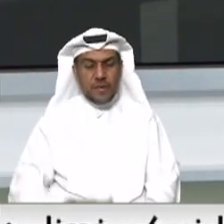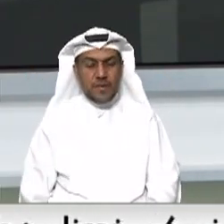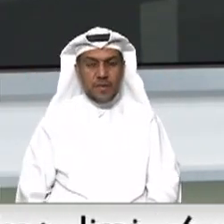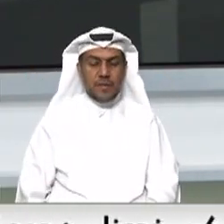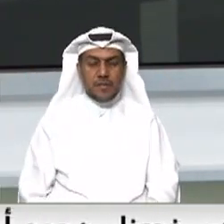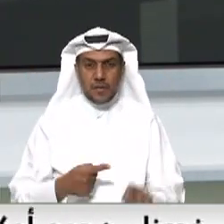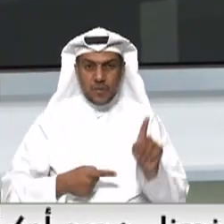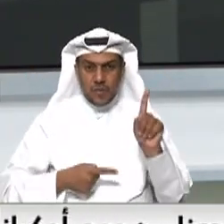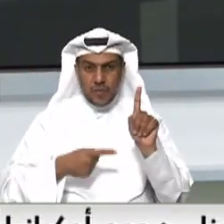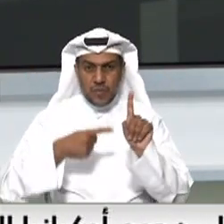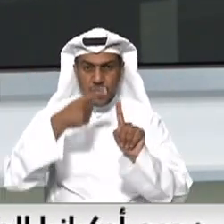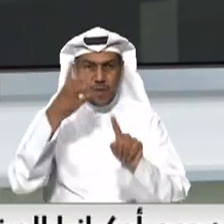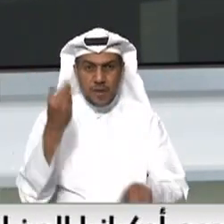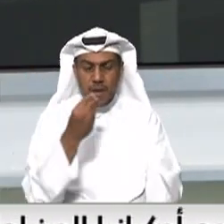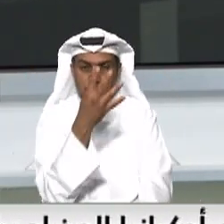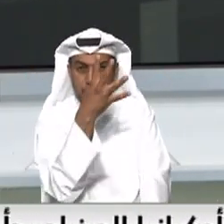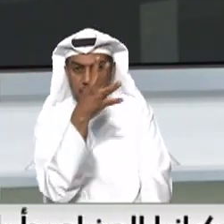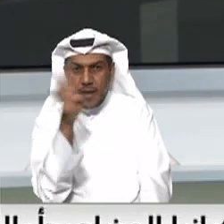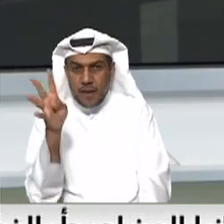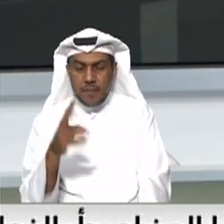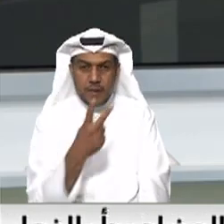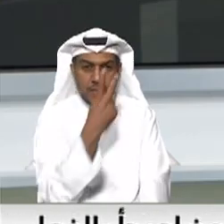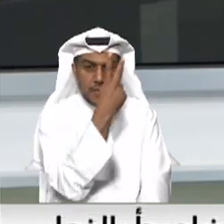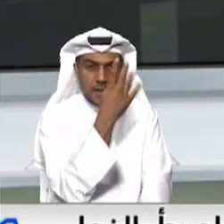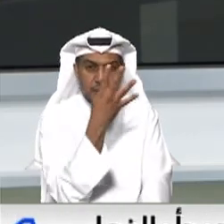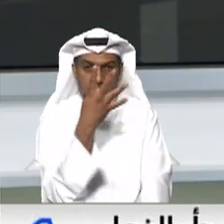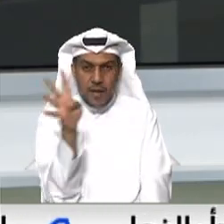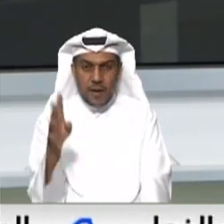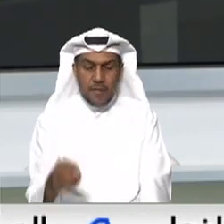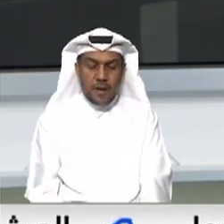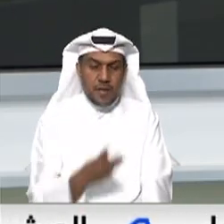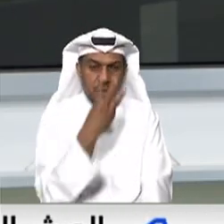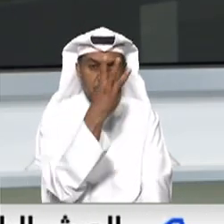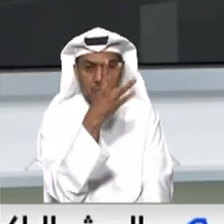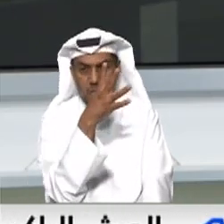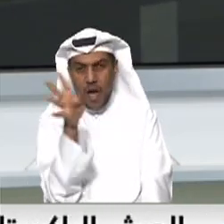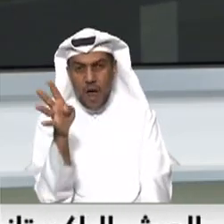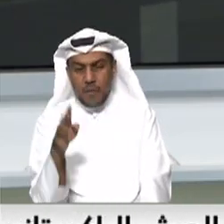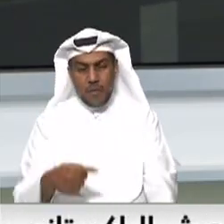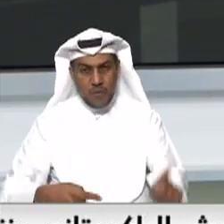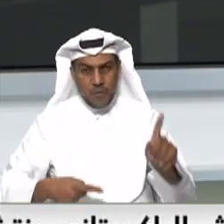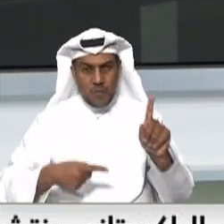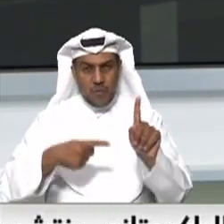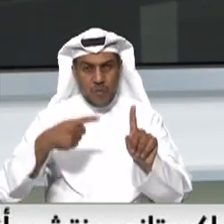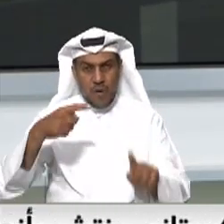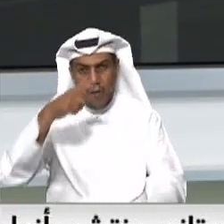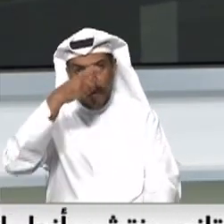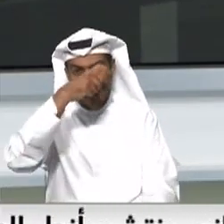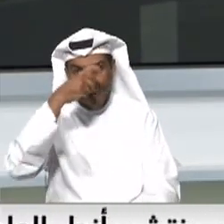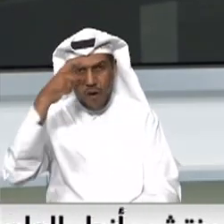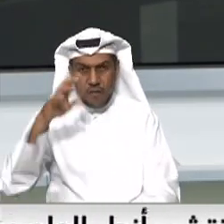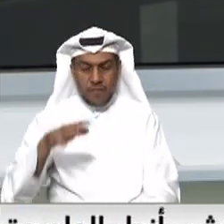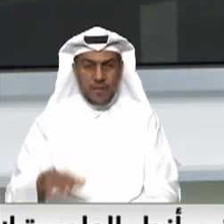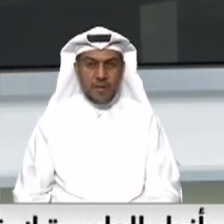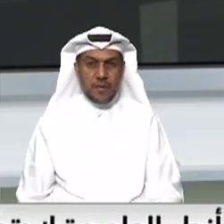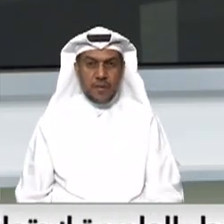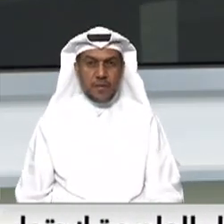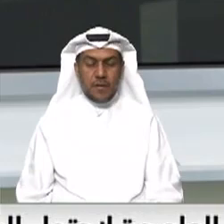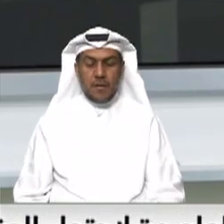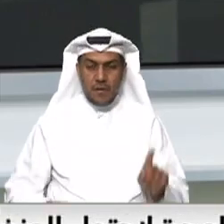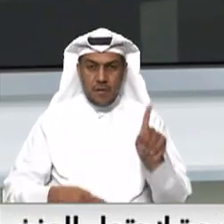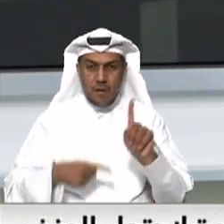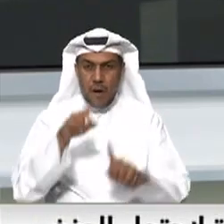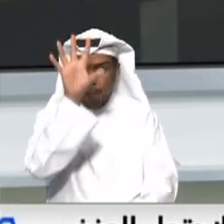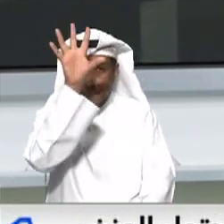خلال النهار تتراوح ما بين الاربعين الى الاثنين والثلاثه واربعين درجه مئويه خلال النهار ودرجات الحراره ايضا